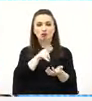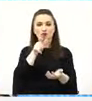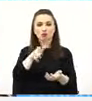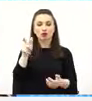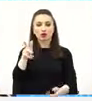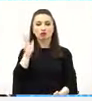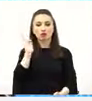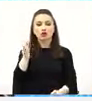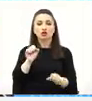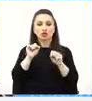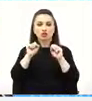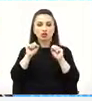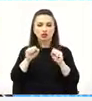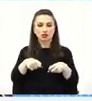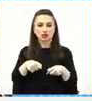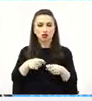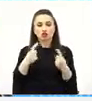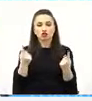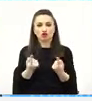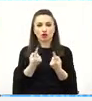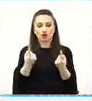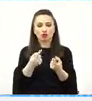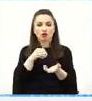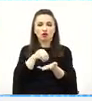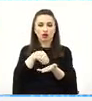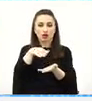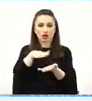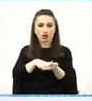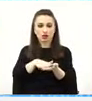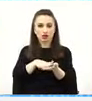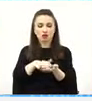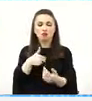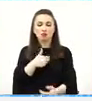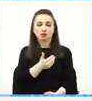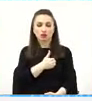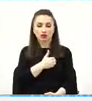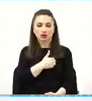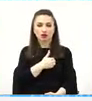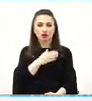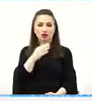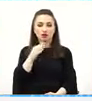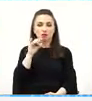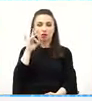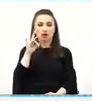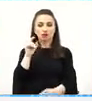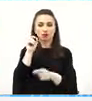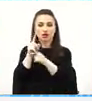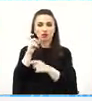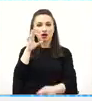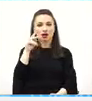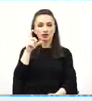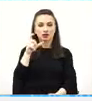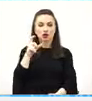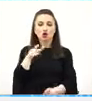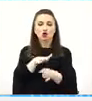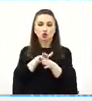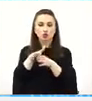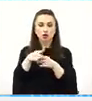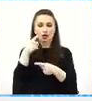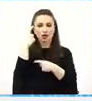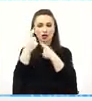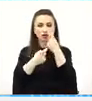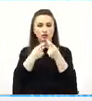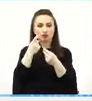მოქალაქეებს ექნებათ შესაძლებლობა ჩვეულებრივად დაარეგისტრირონ. Მე მინდა ვიცემერს დავავალო ირაკლი ხმალაძეს, რომ სრული